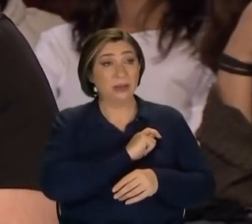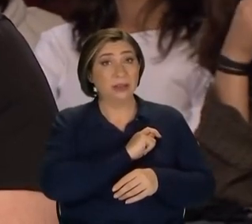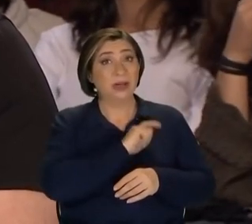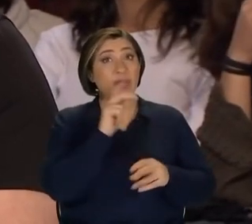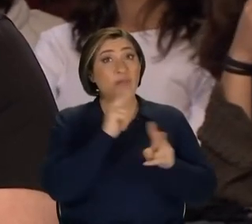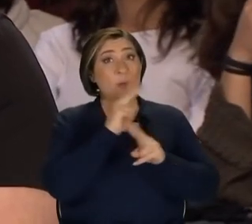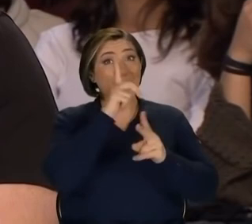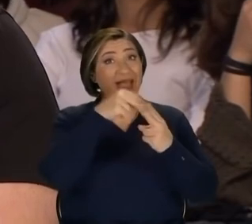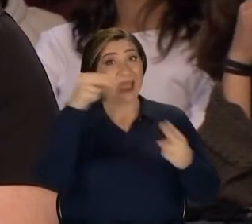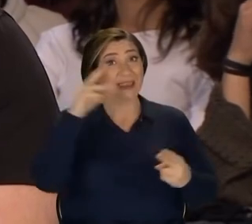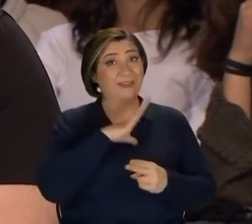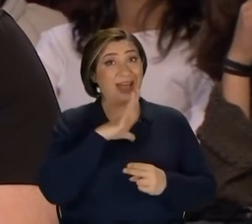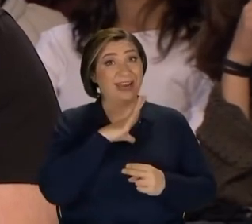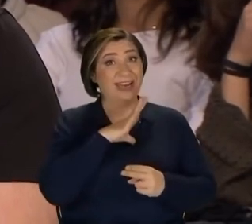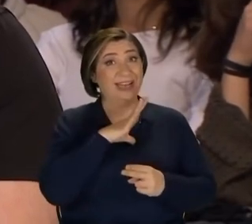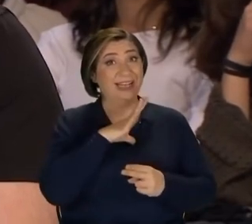teklifin komik bir öyküsü var.